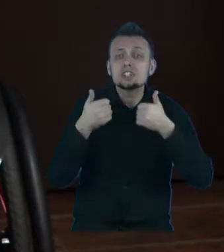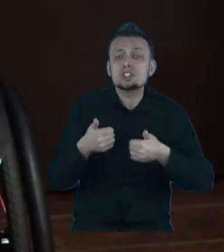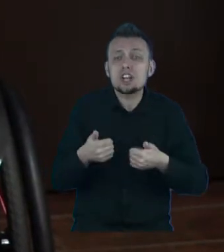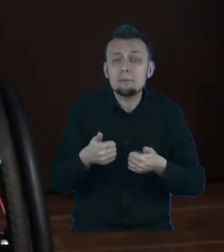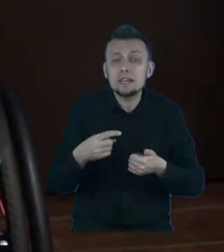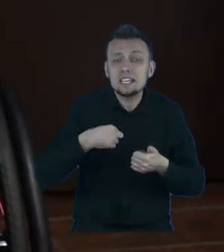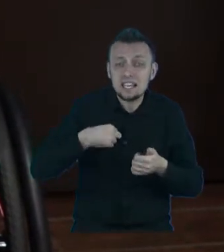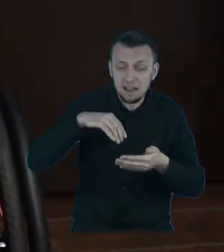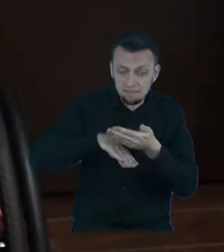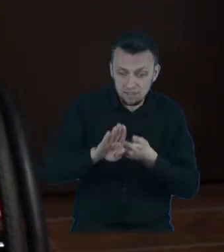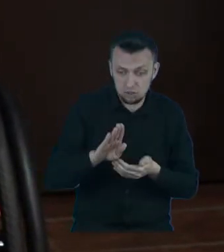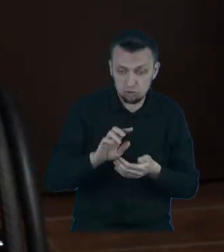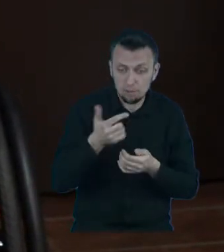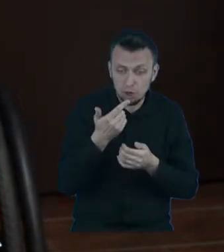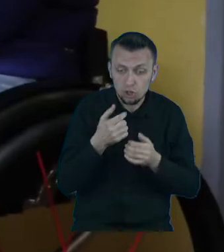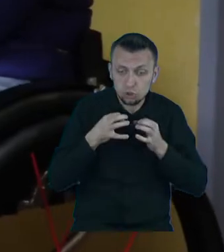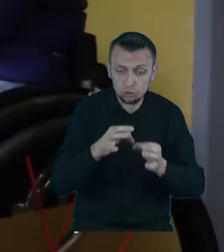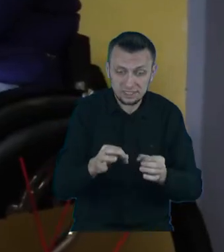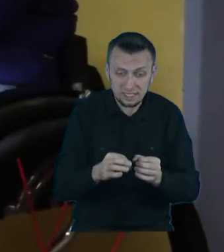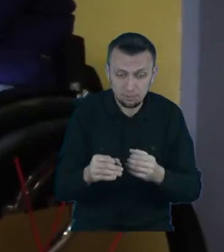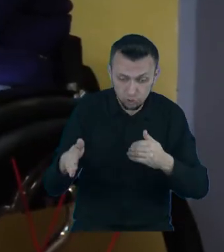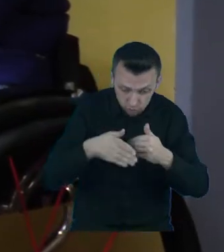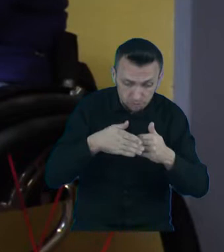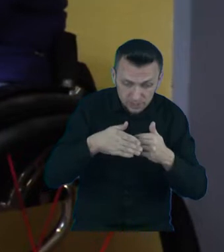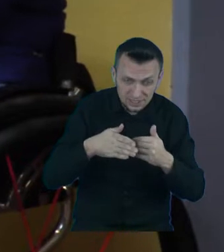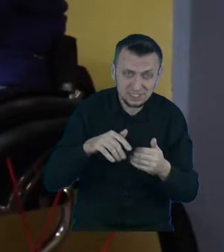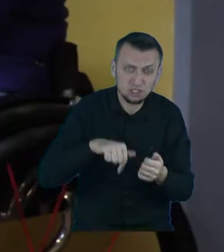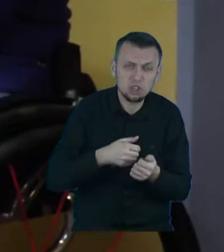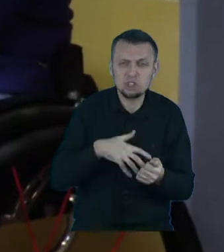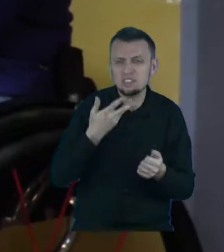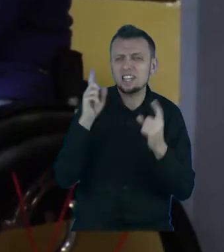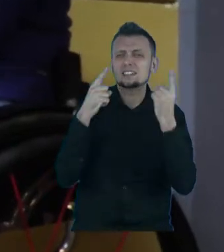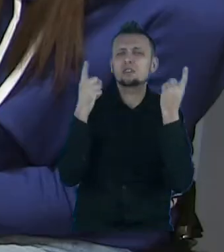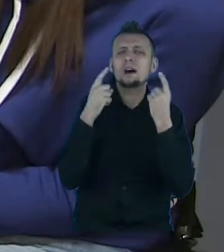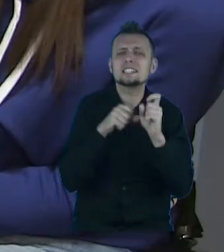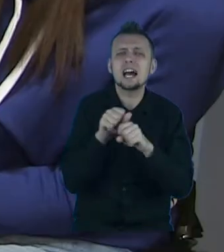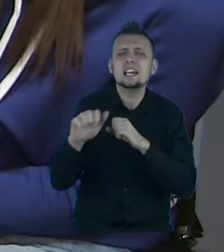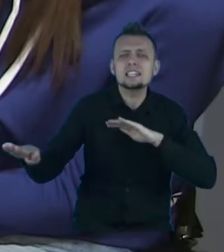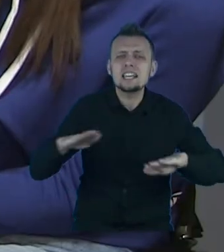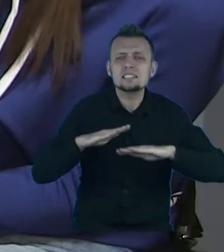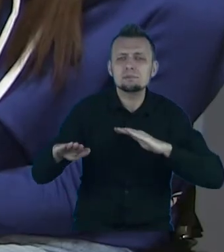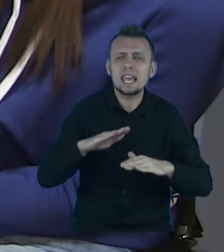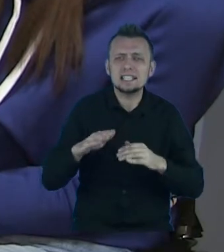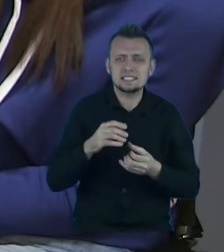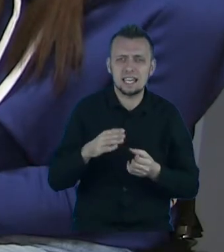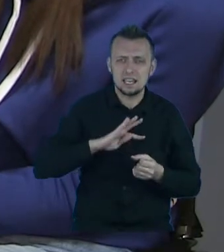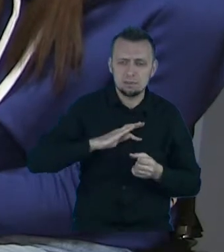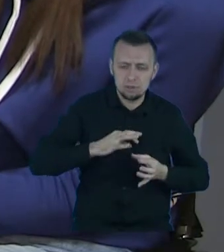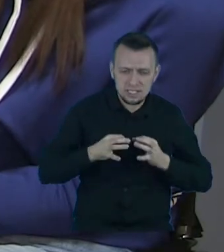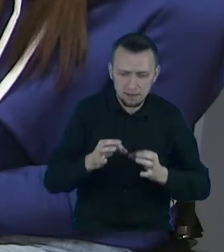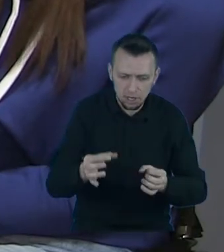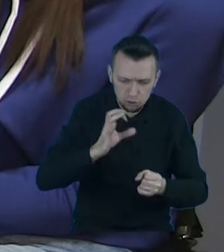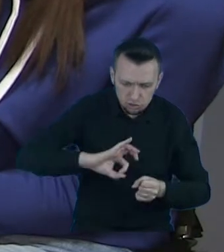miejsce. Jest to po prostu absurd. Nie może tak być. W Kutnie jest wiele miejsc, które teoretycznie są dostosowane dla